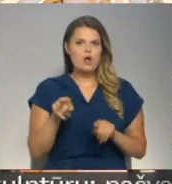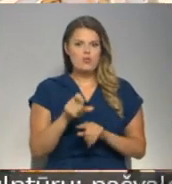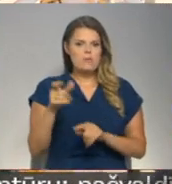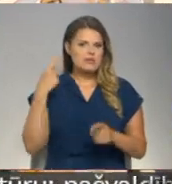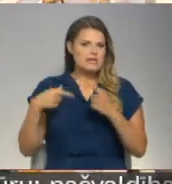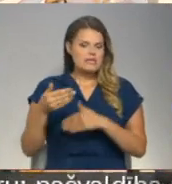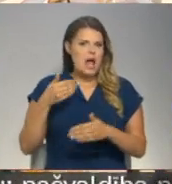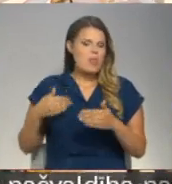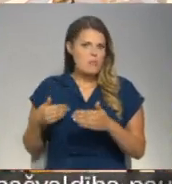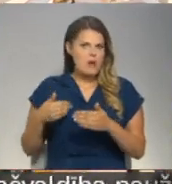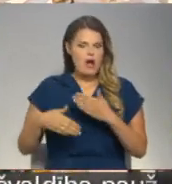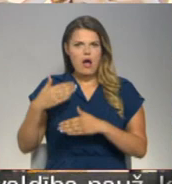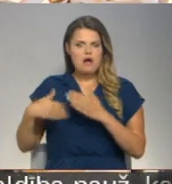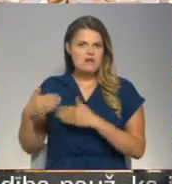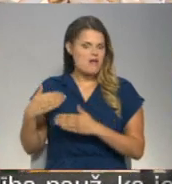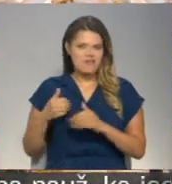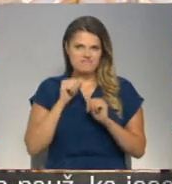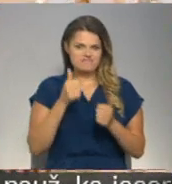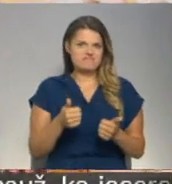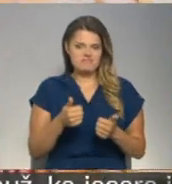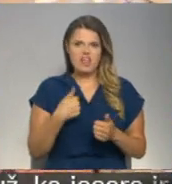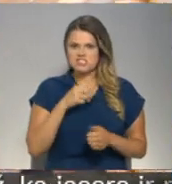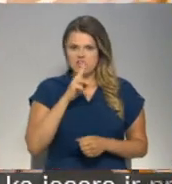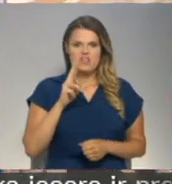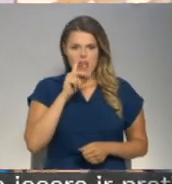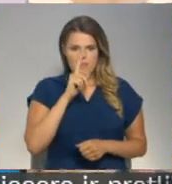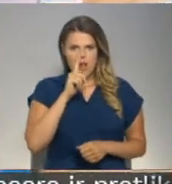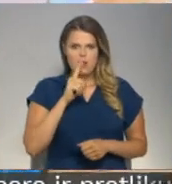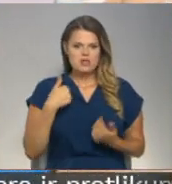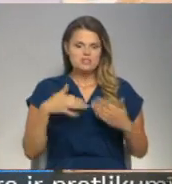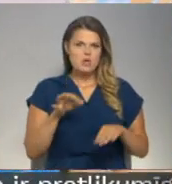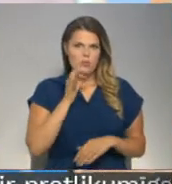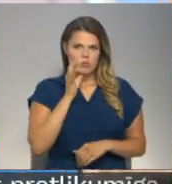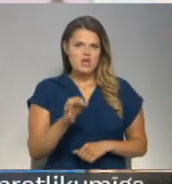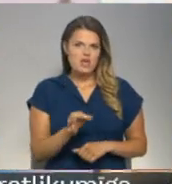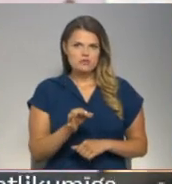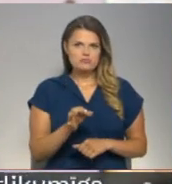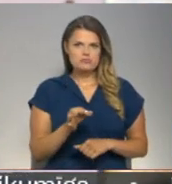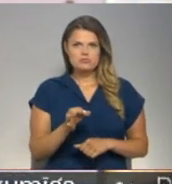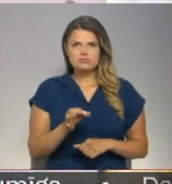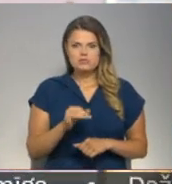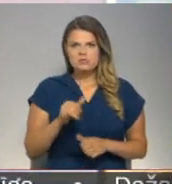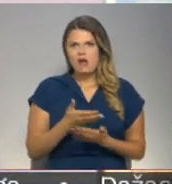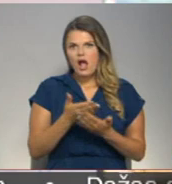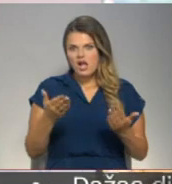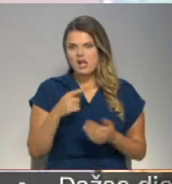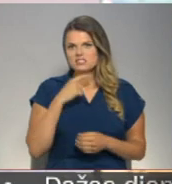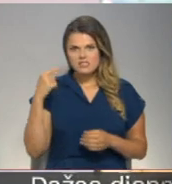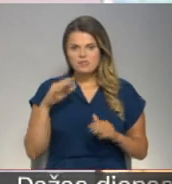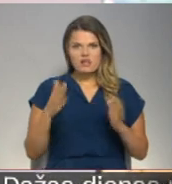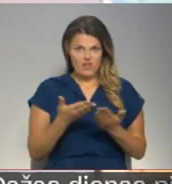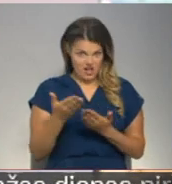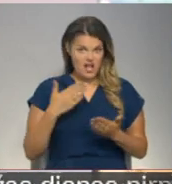pagriezt atpakaļ. Es domāju, ka nu, es nemelošu, ka es jau teicu to, ka nu, ja kāds gribētu vai